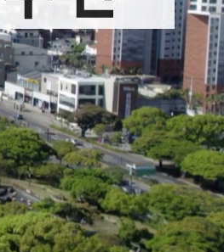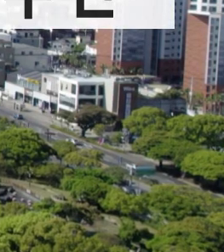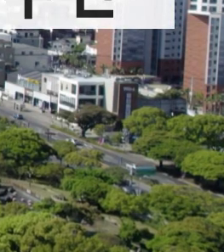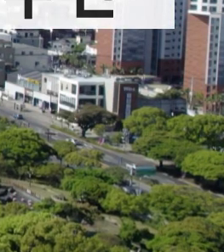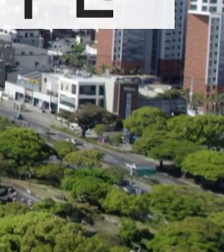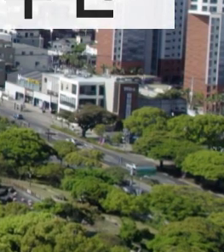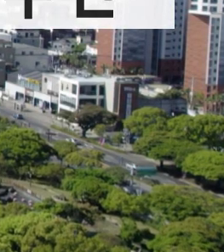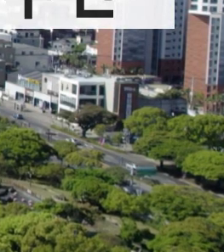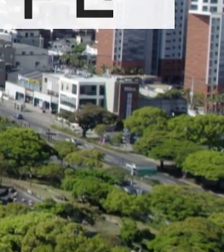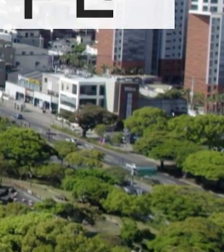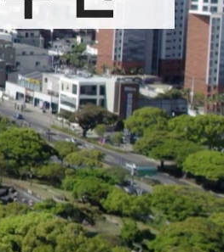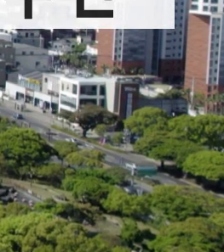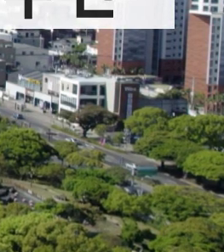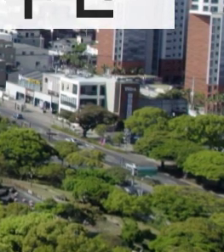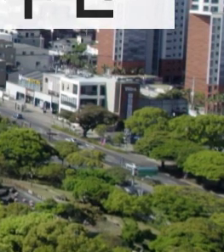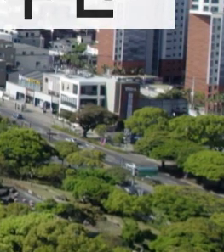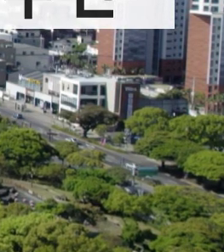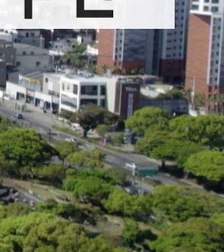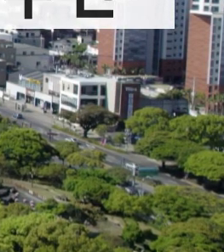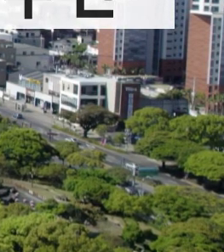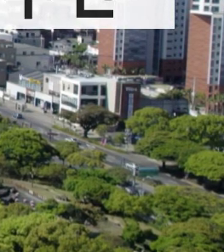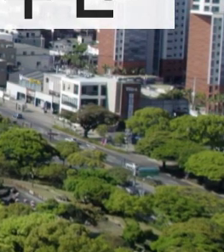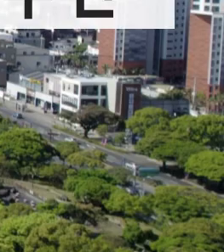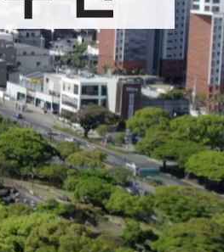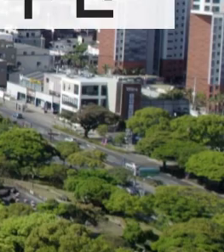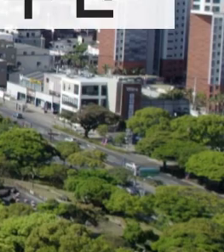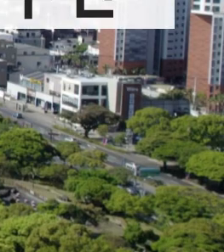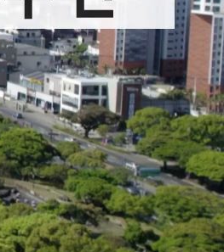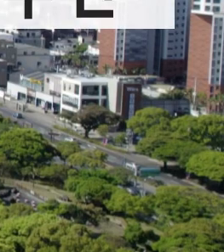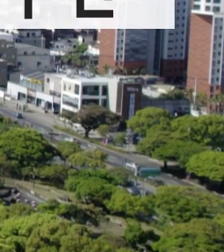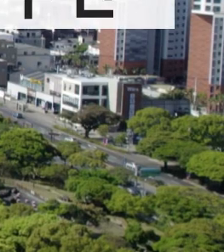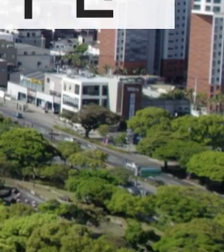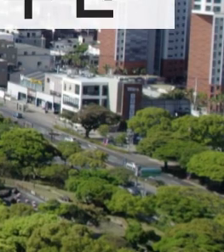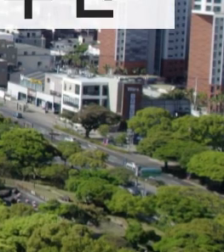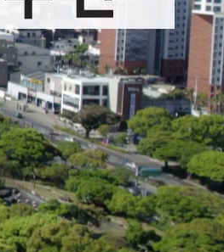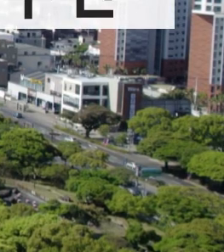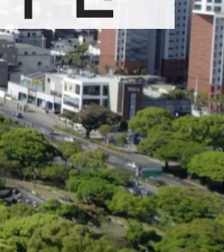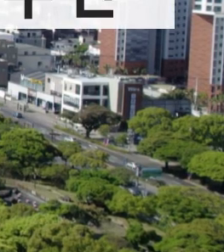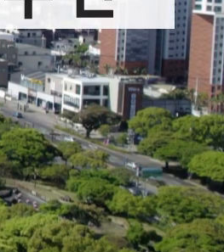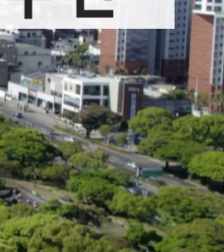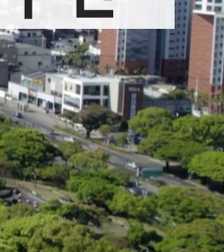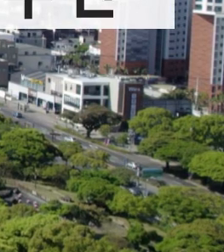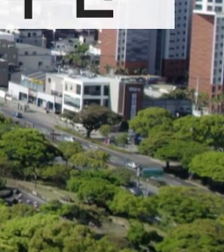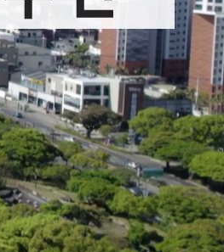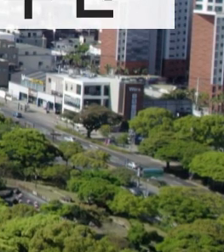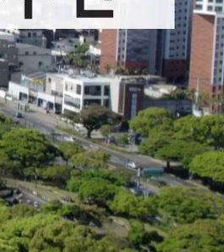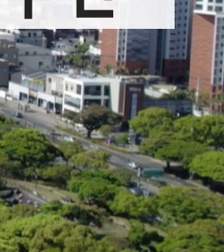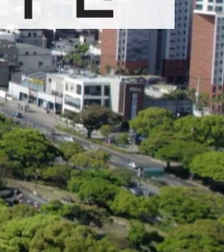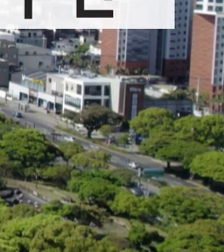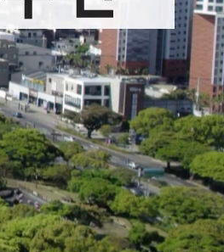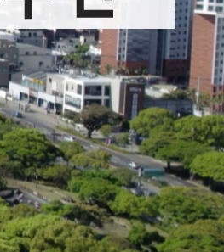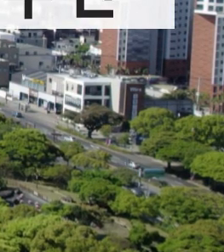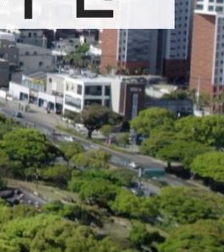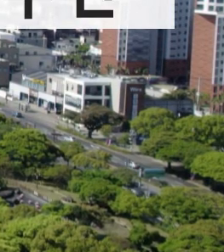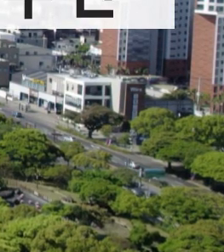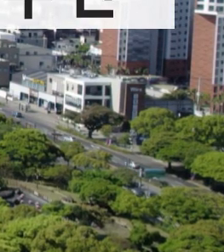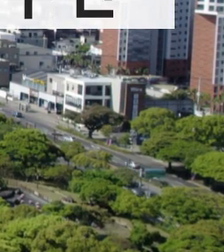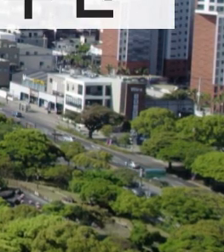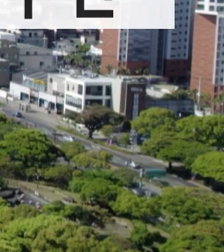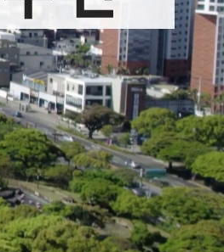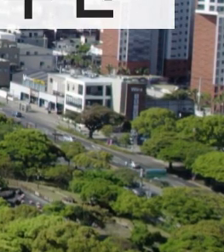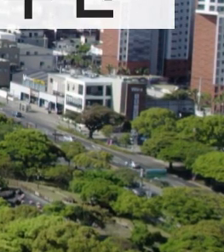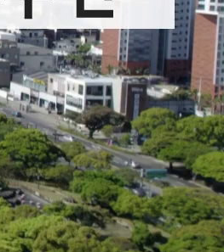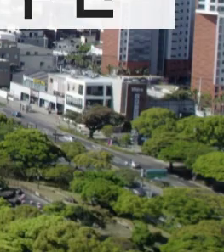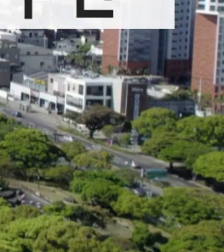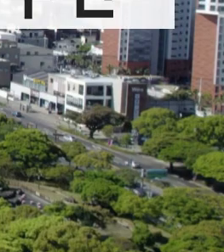제주특별자치도가 추진한 건강주치 시범사업이 도의회에서 예산 전액이 삭감됐지만 법적 절차를